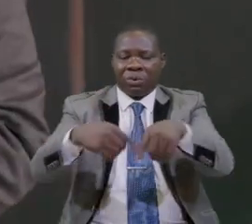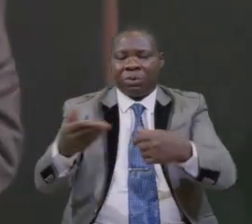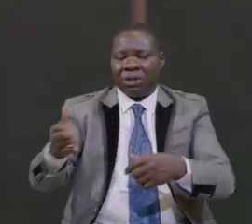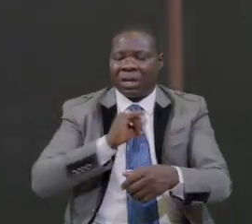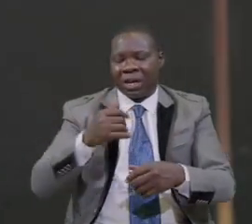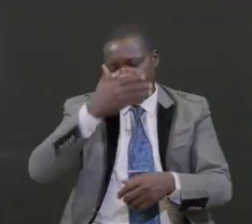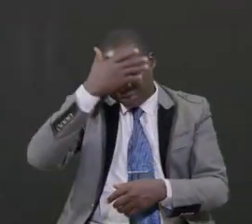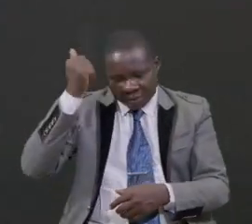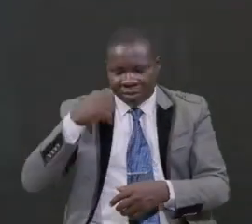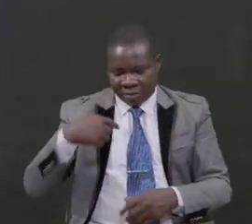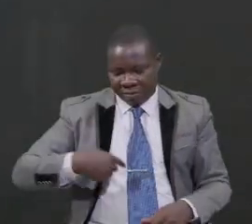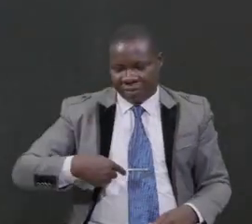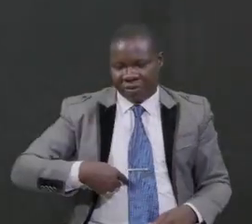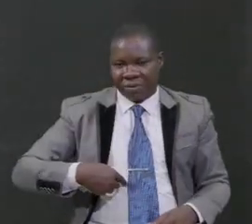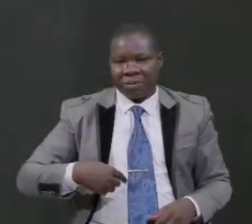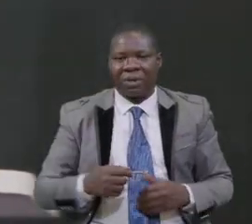problèmes de ventre.